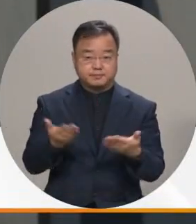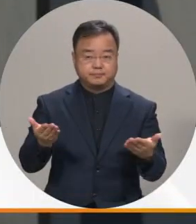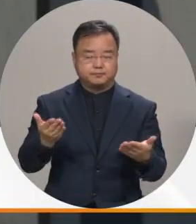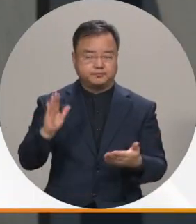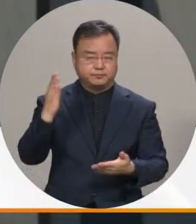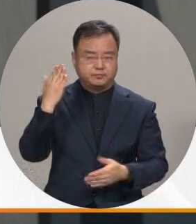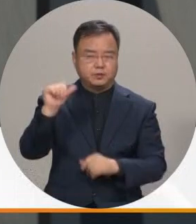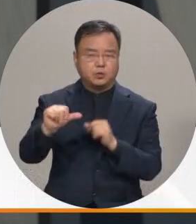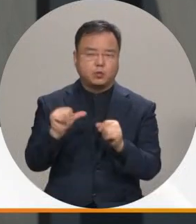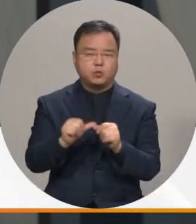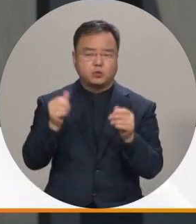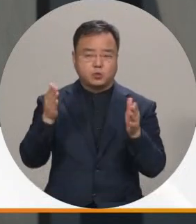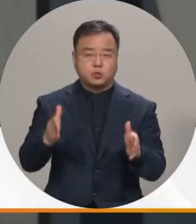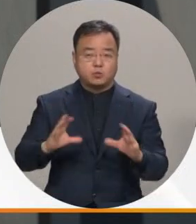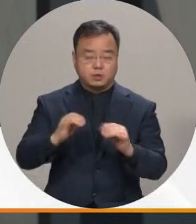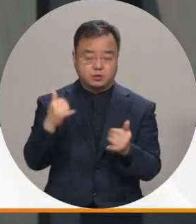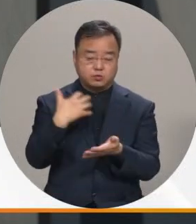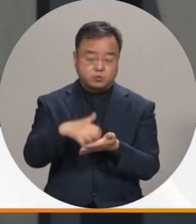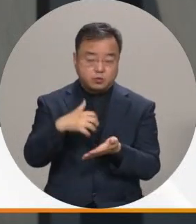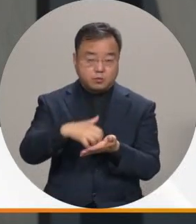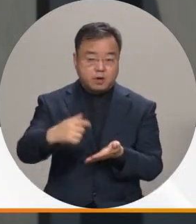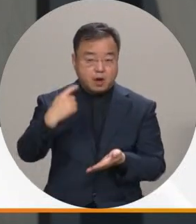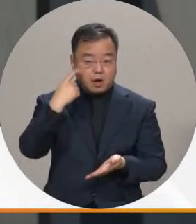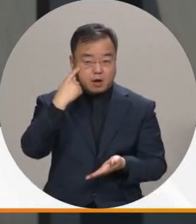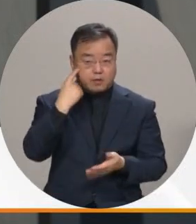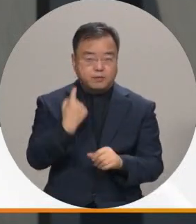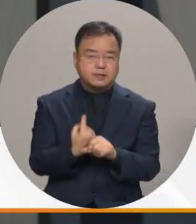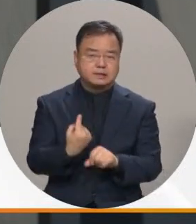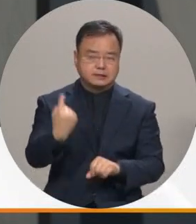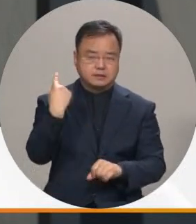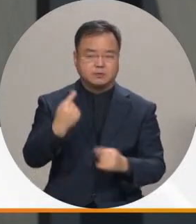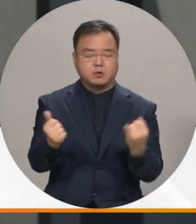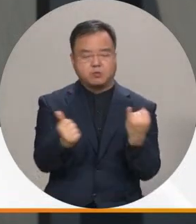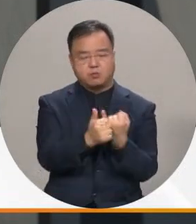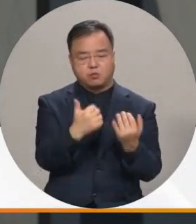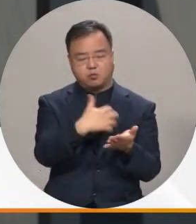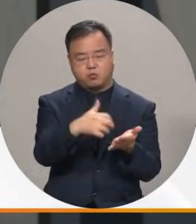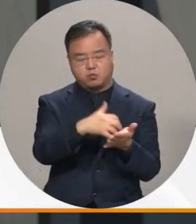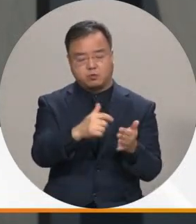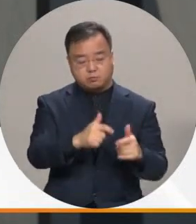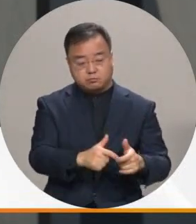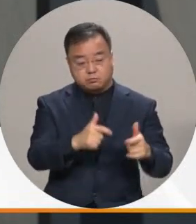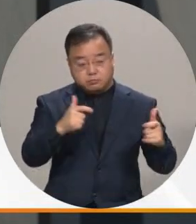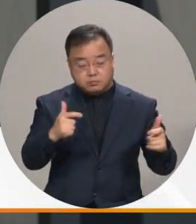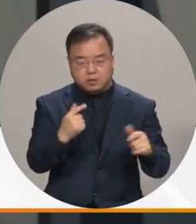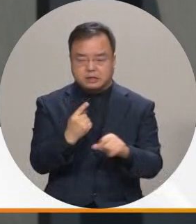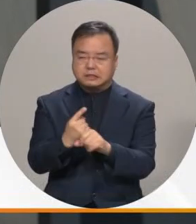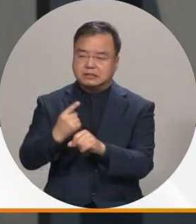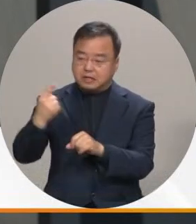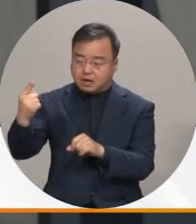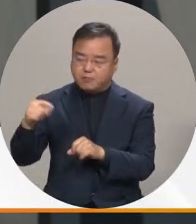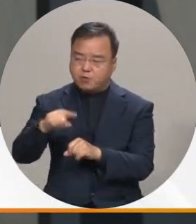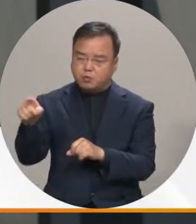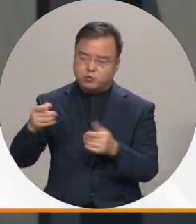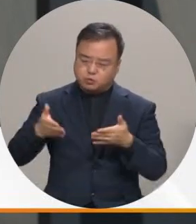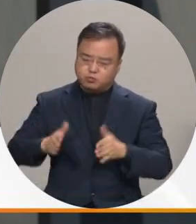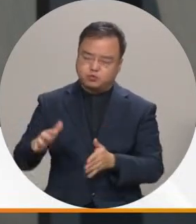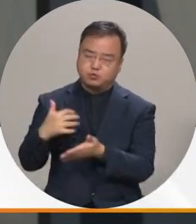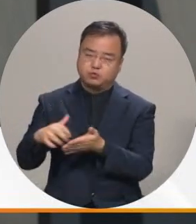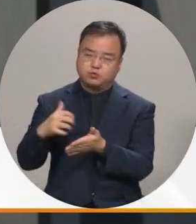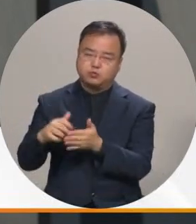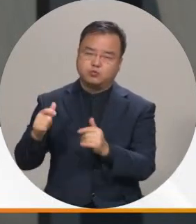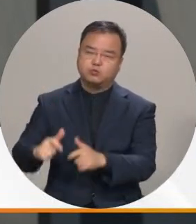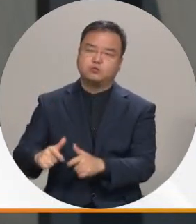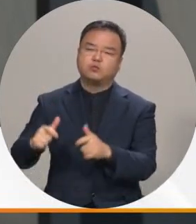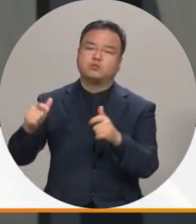우리나라 인구 추위를 보게 되면 전년도에 혼인건수가 늘게 되면 그다음에 출생 화수가 비례적으로 늘어나는